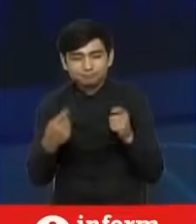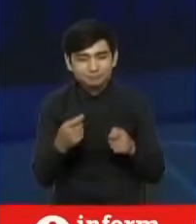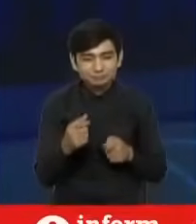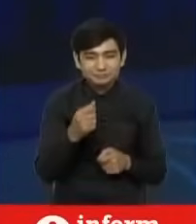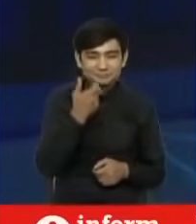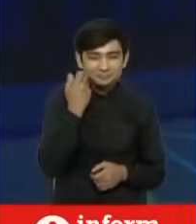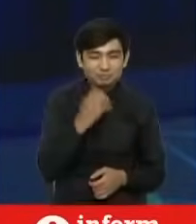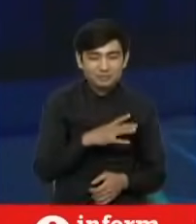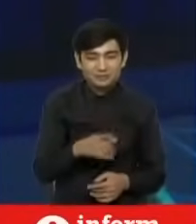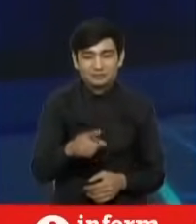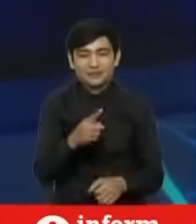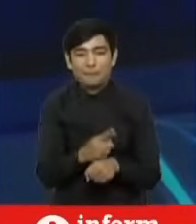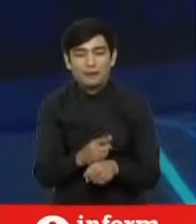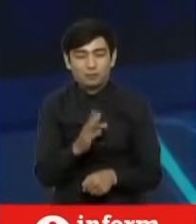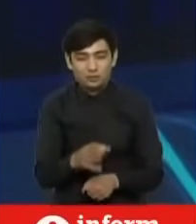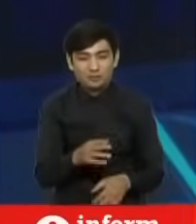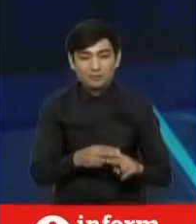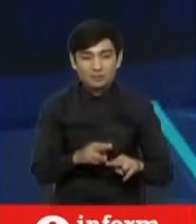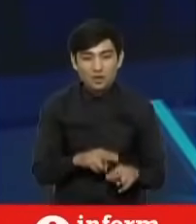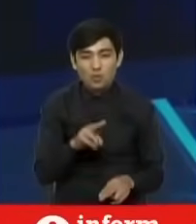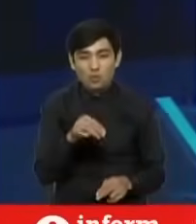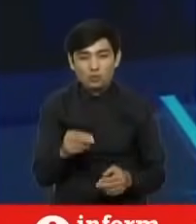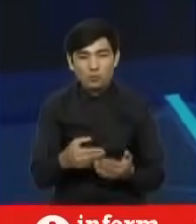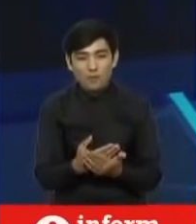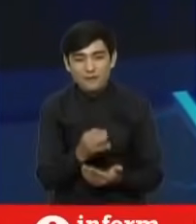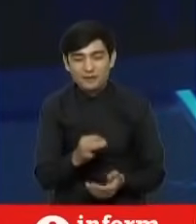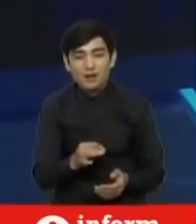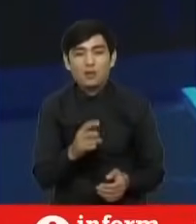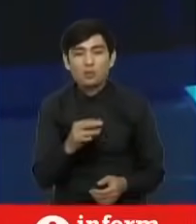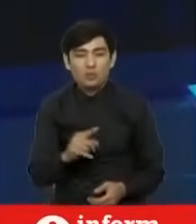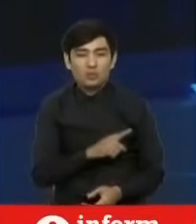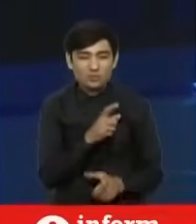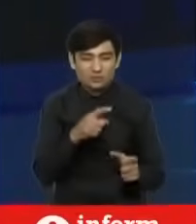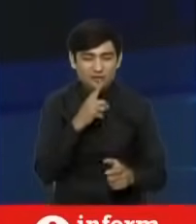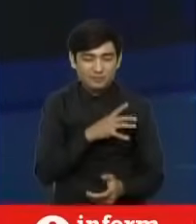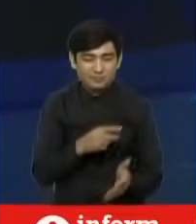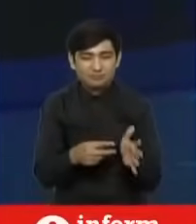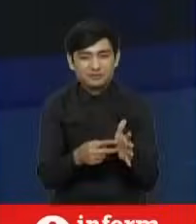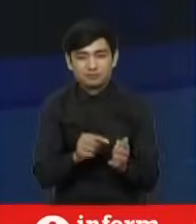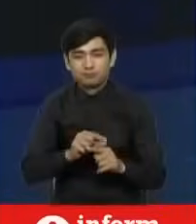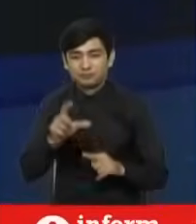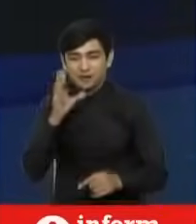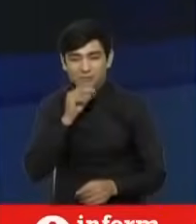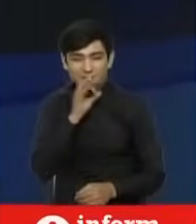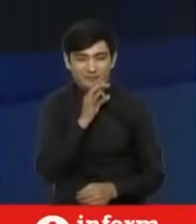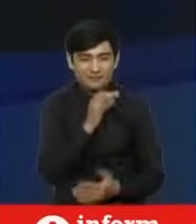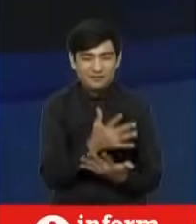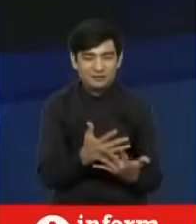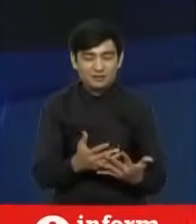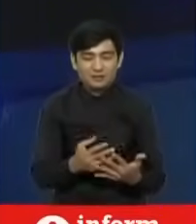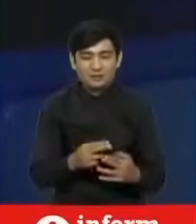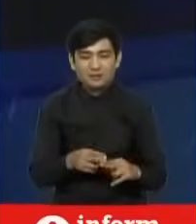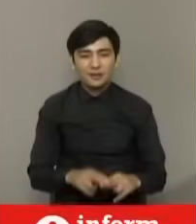экономикой. Однако эксперты утверждают, что нововведение приведет к росту цен на препараты и медицинскую продукцию. Елеман Раимбеков с